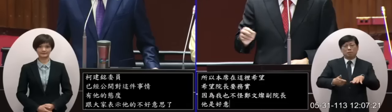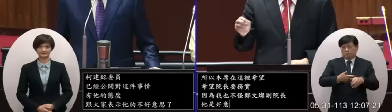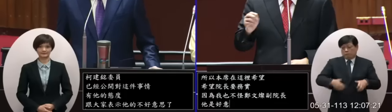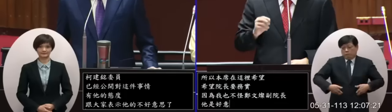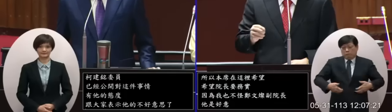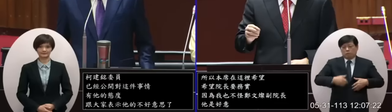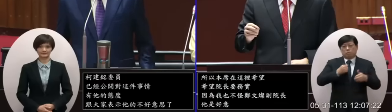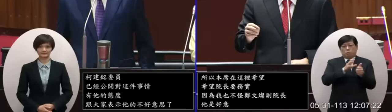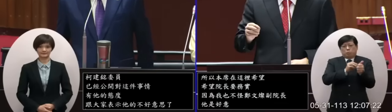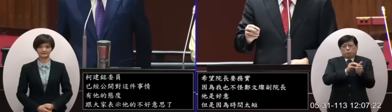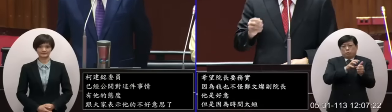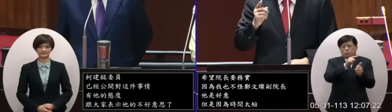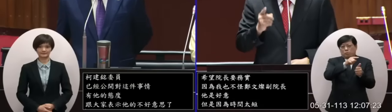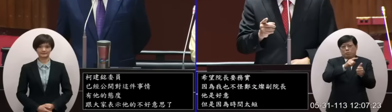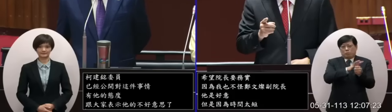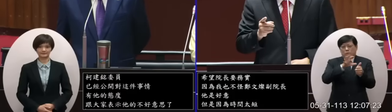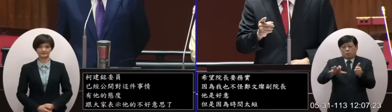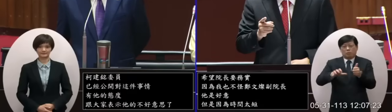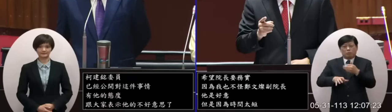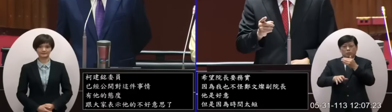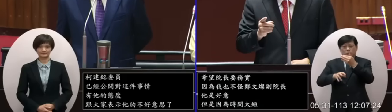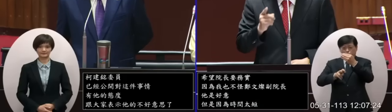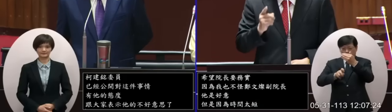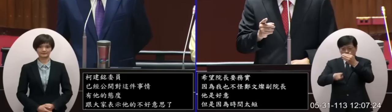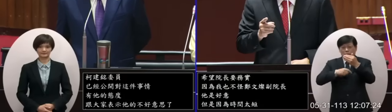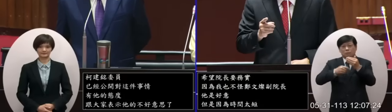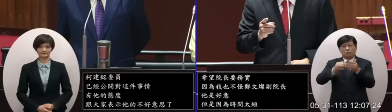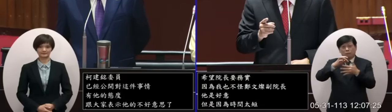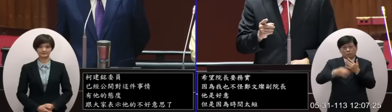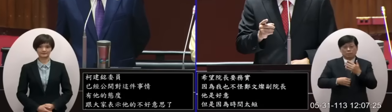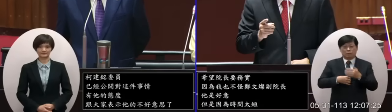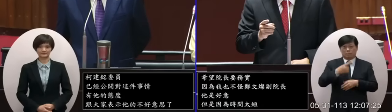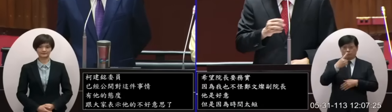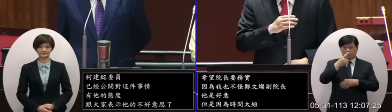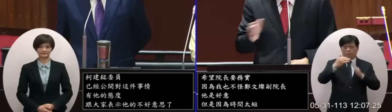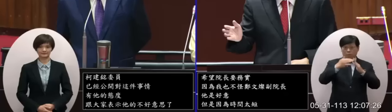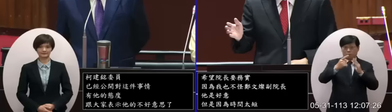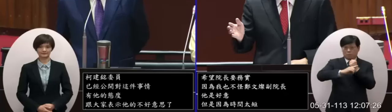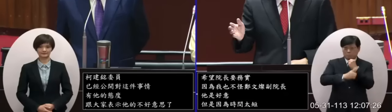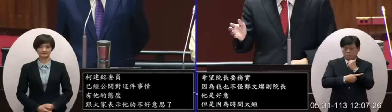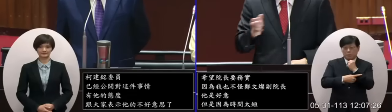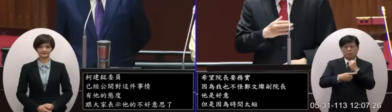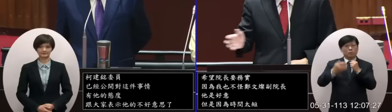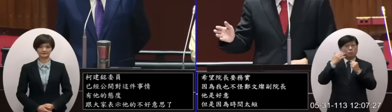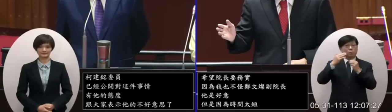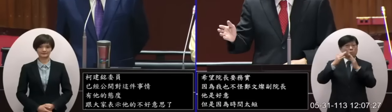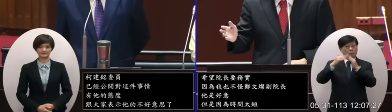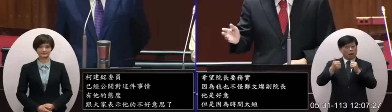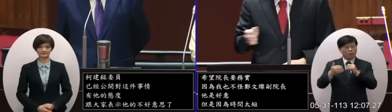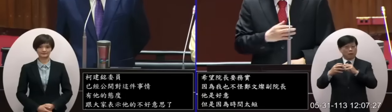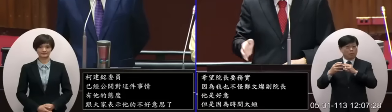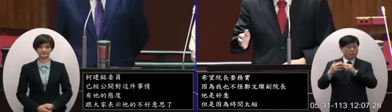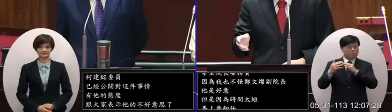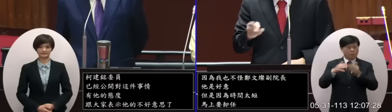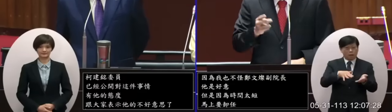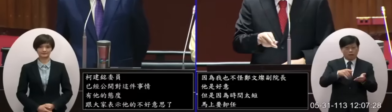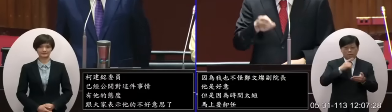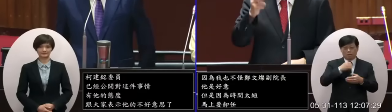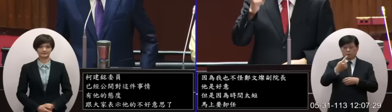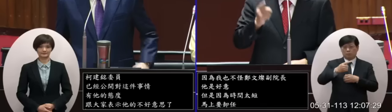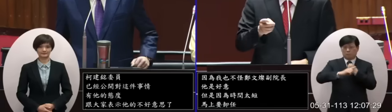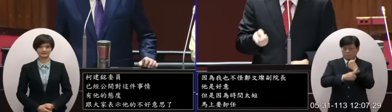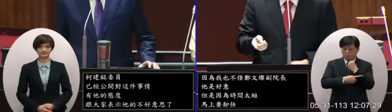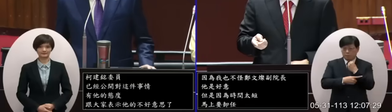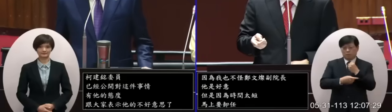多是抄921的条例，一户一坪拆掉的倒掉的大楼，拆掉一坪补